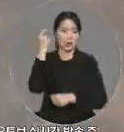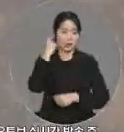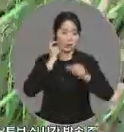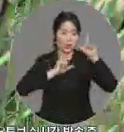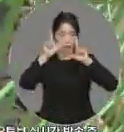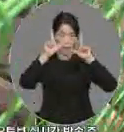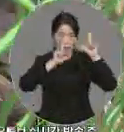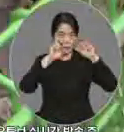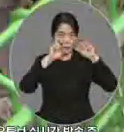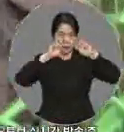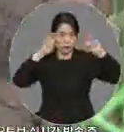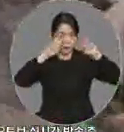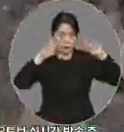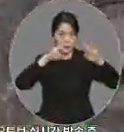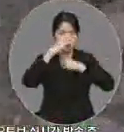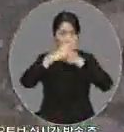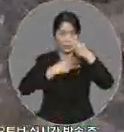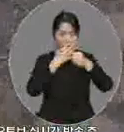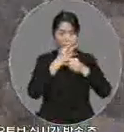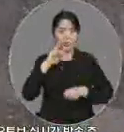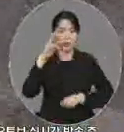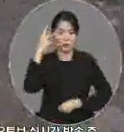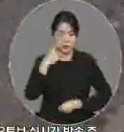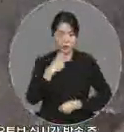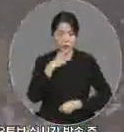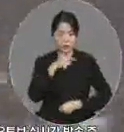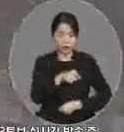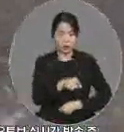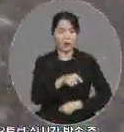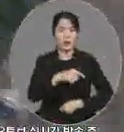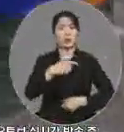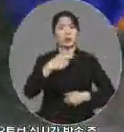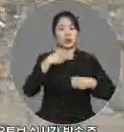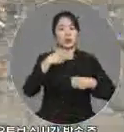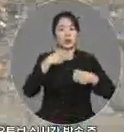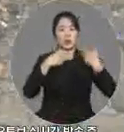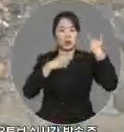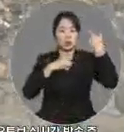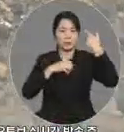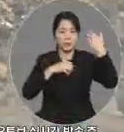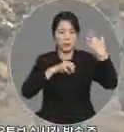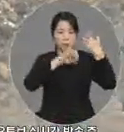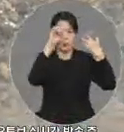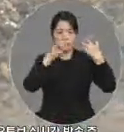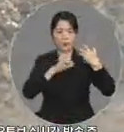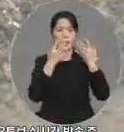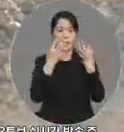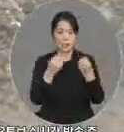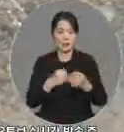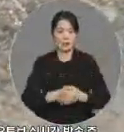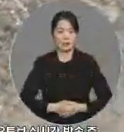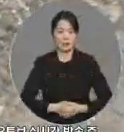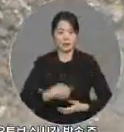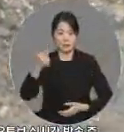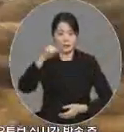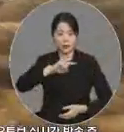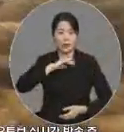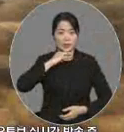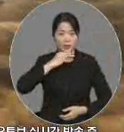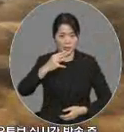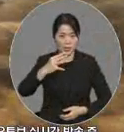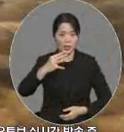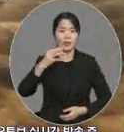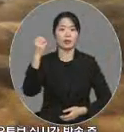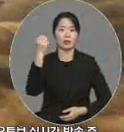분석했는데 3년 만에 돌아온 개체가 68.3%로 가장 많았습니다. 이어 4세와 2세 개체가